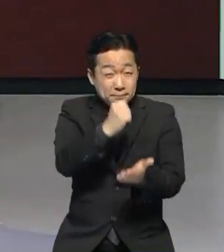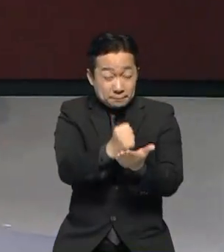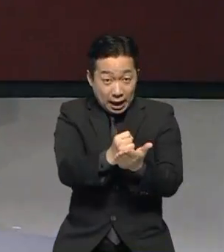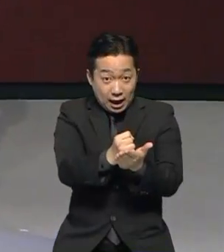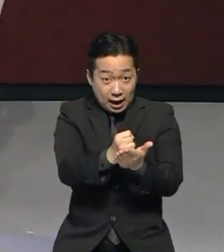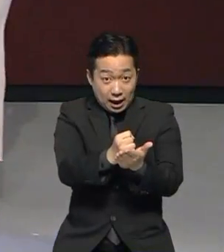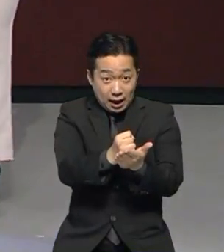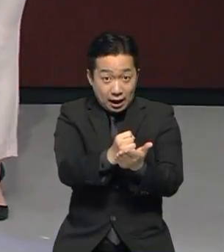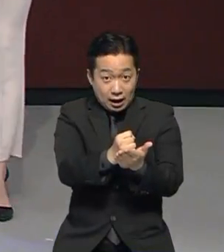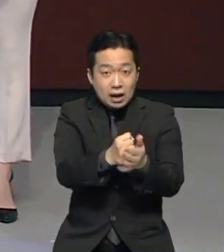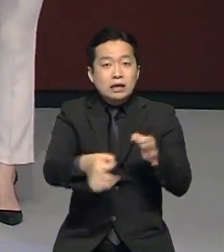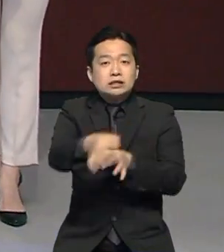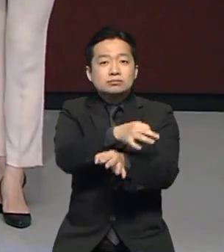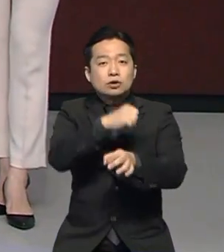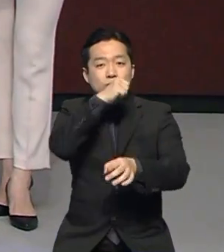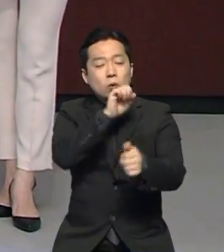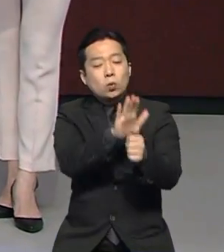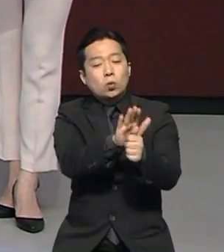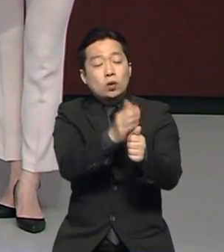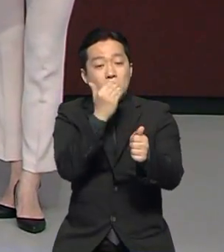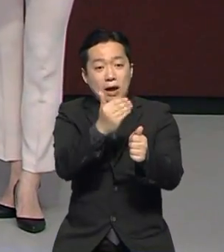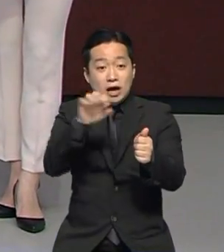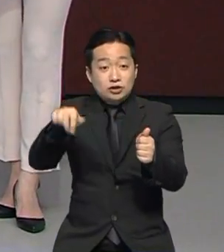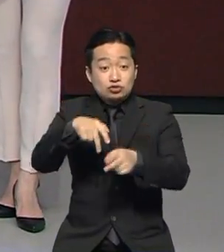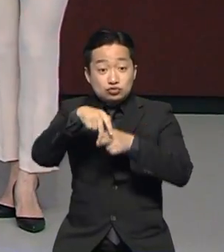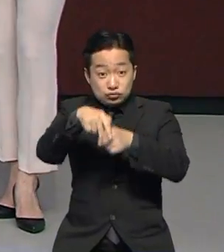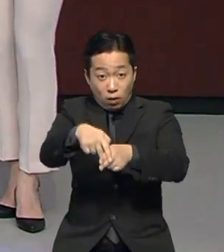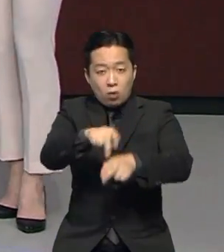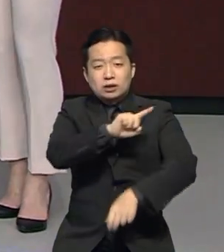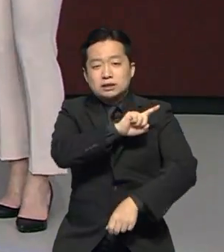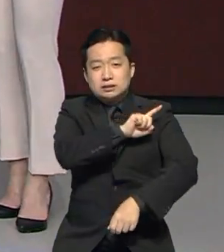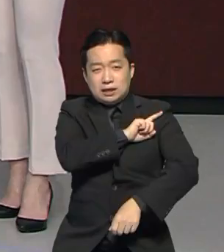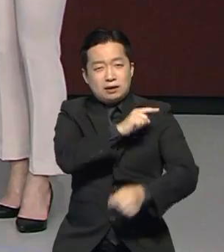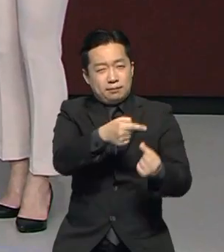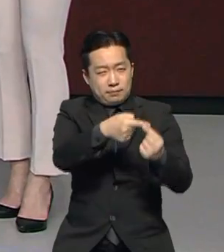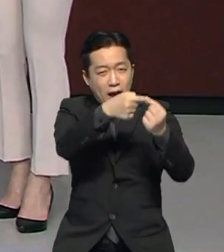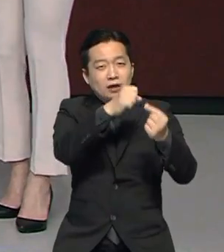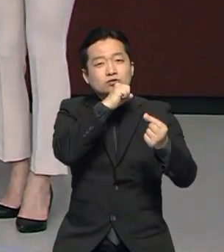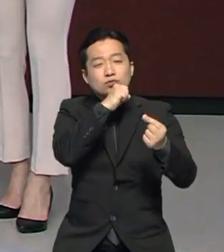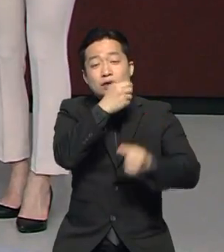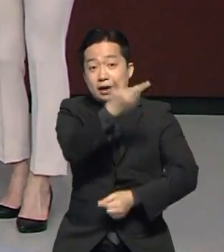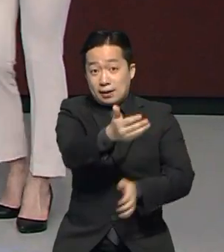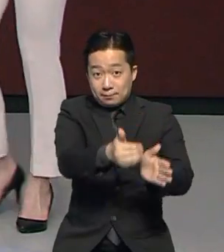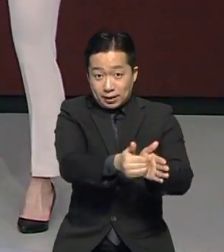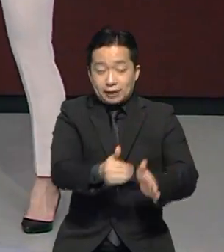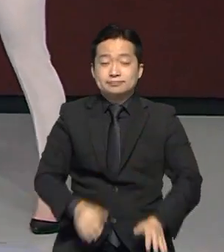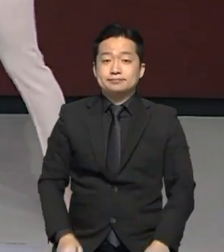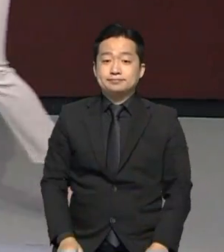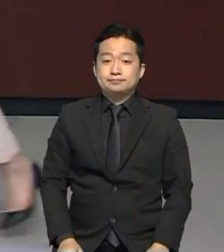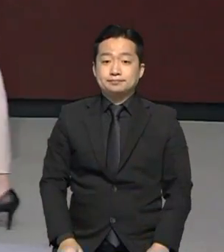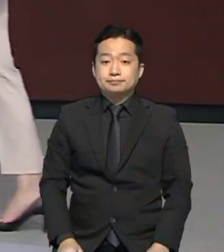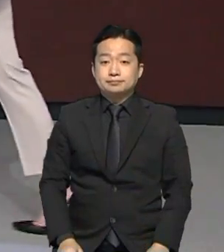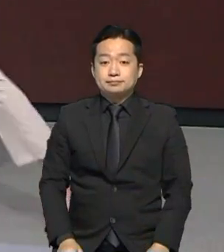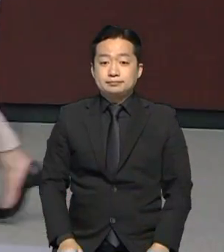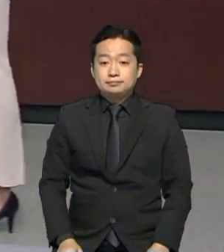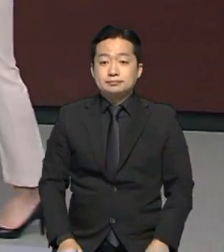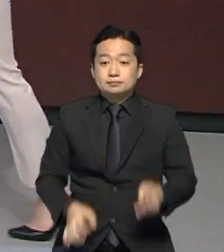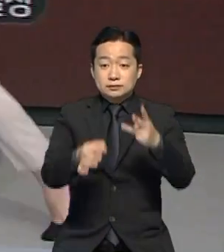금융과 재정정책으로 뒷받침한 윤석열 후보가 가장 후한 평가를 받았습니다. 세